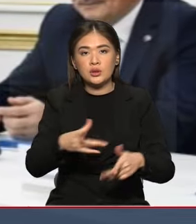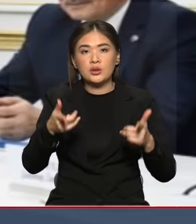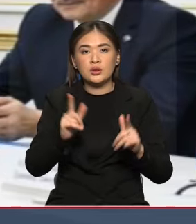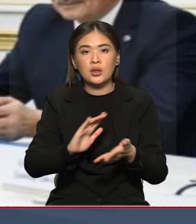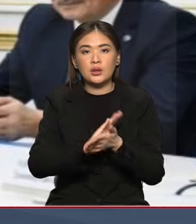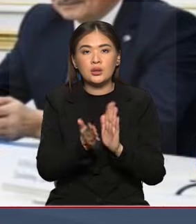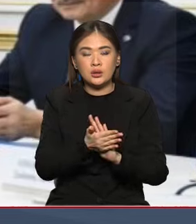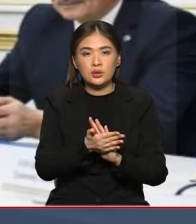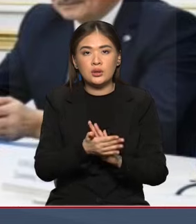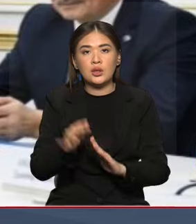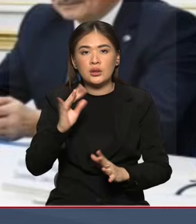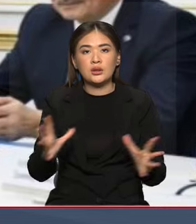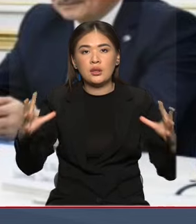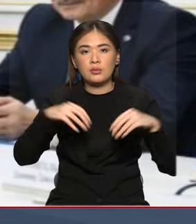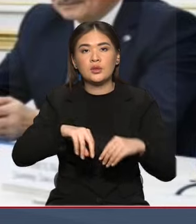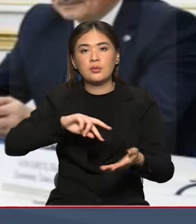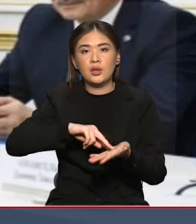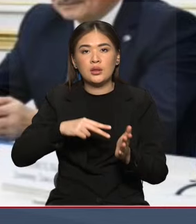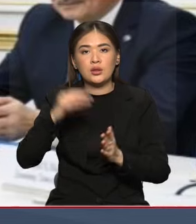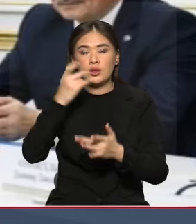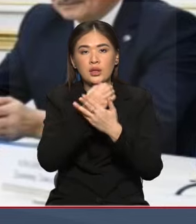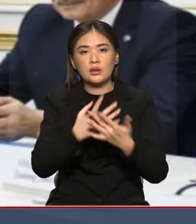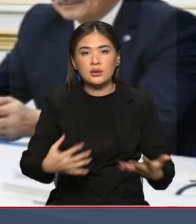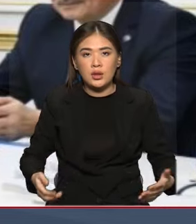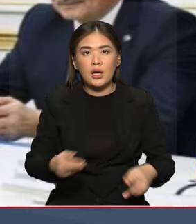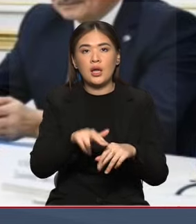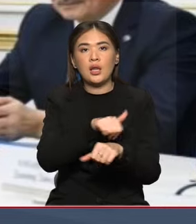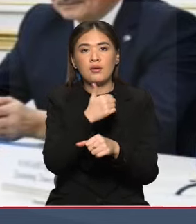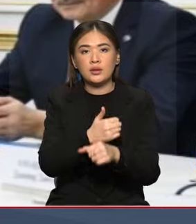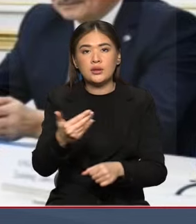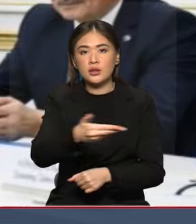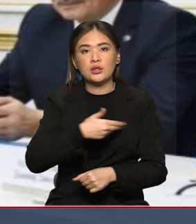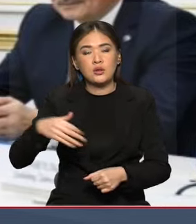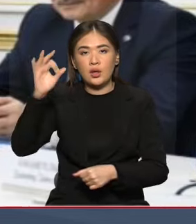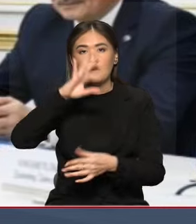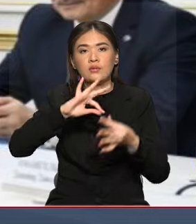и реализации совместных проектов в различных сферах. Глава нашего